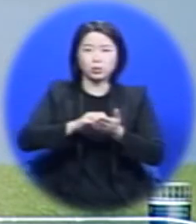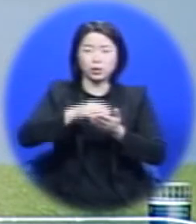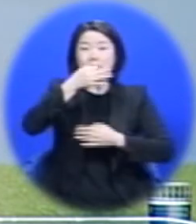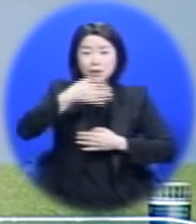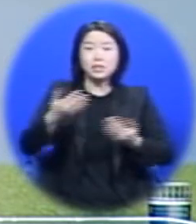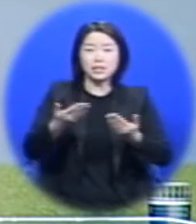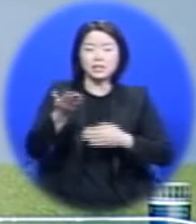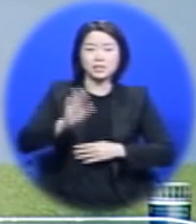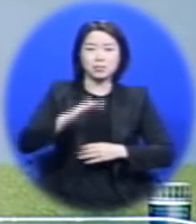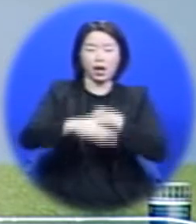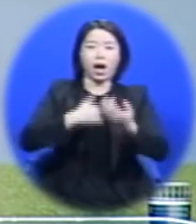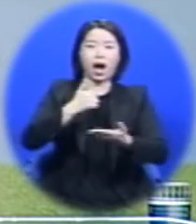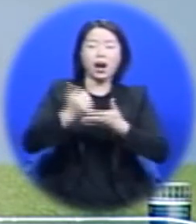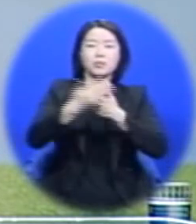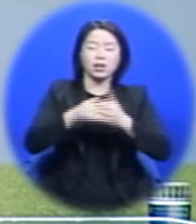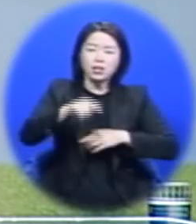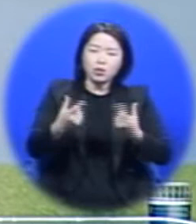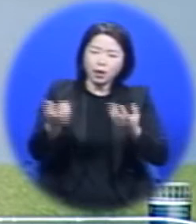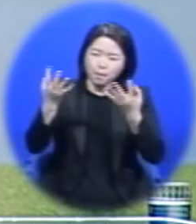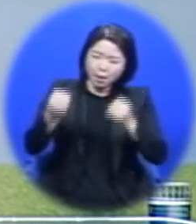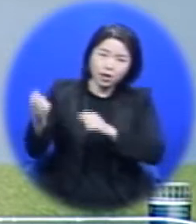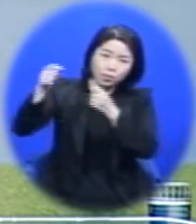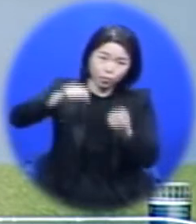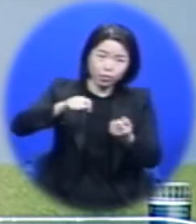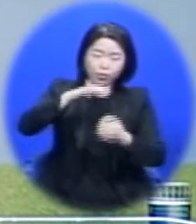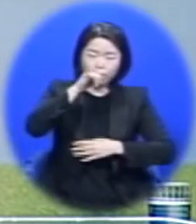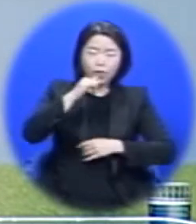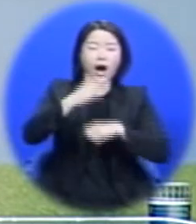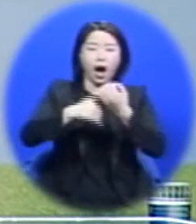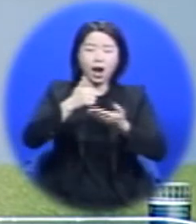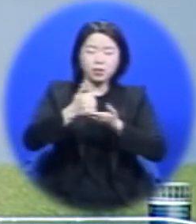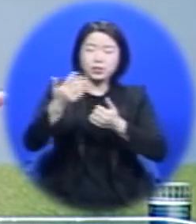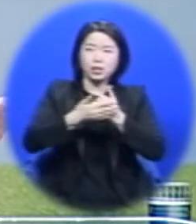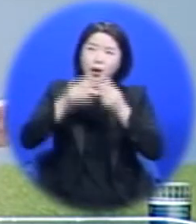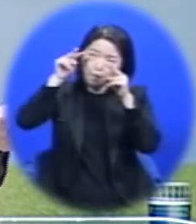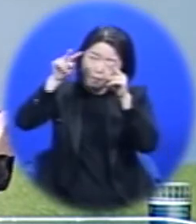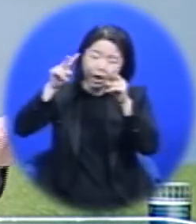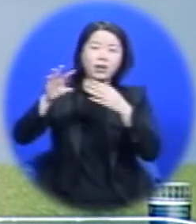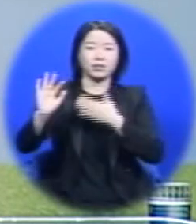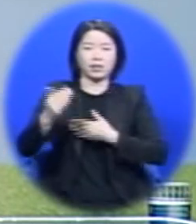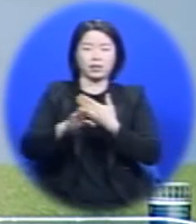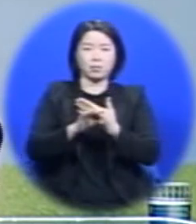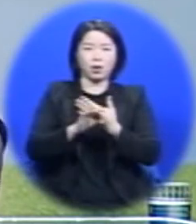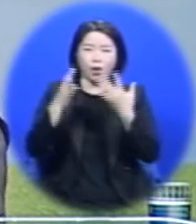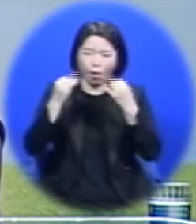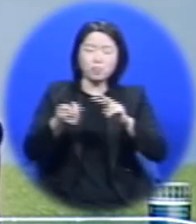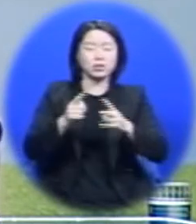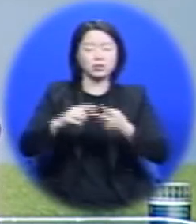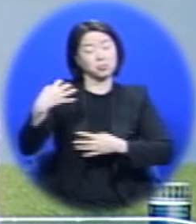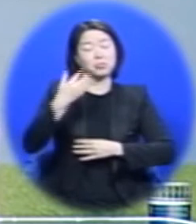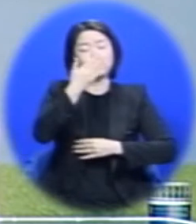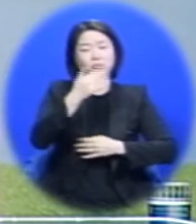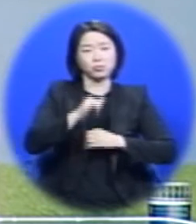일이었어도 하나님의 은혜가 이렇게 쏟아지고 또 그렇게 하나님의 은혜를 바라보게 된다면 얼마든지 감당할